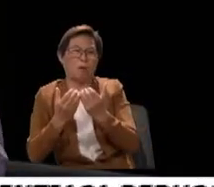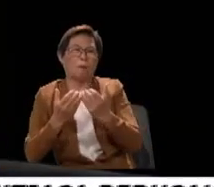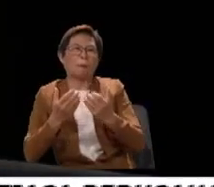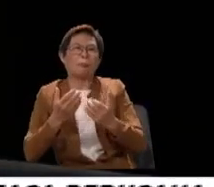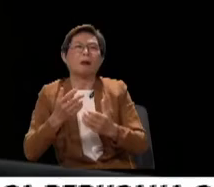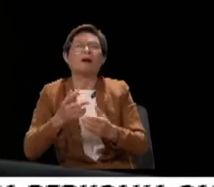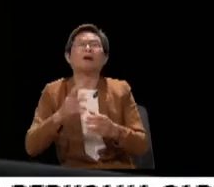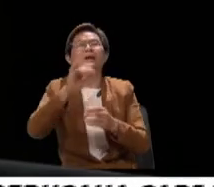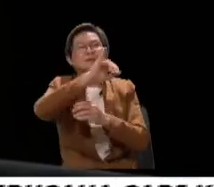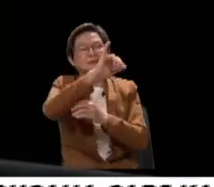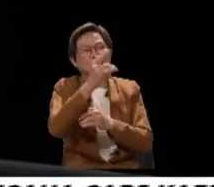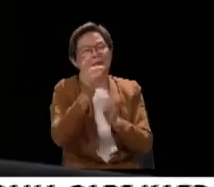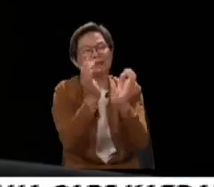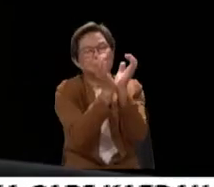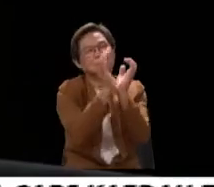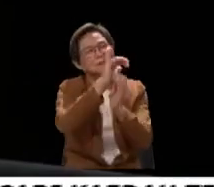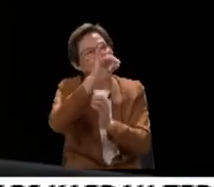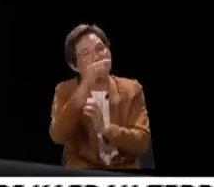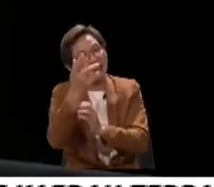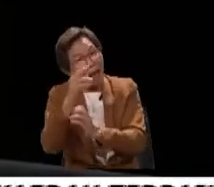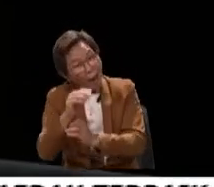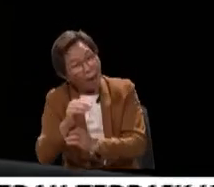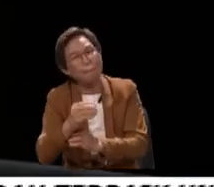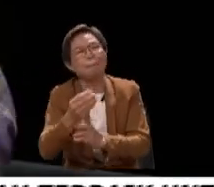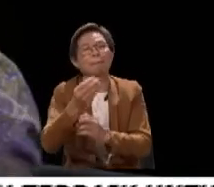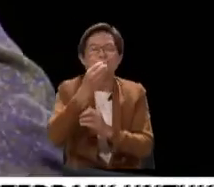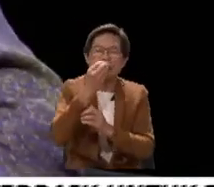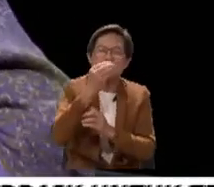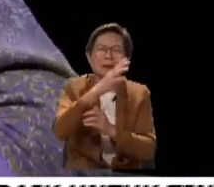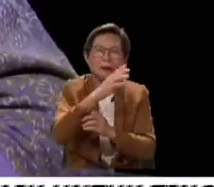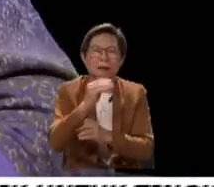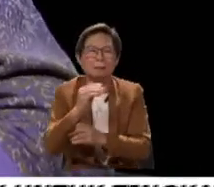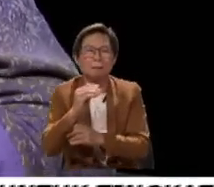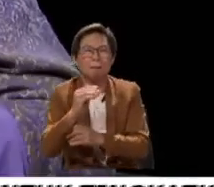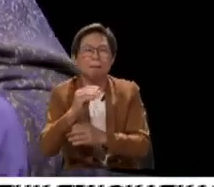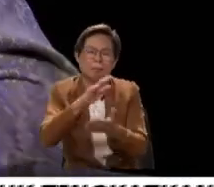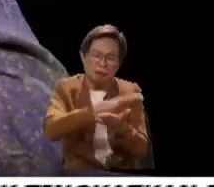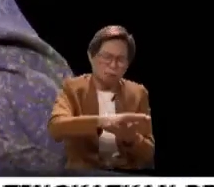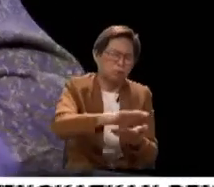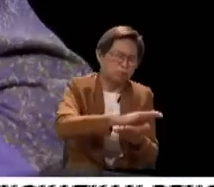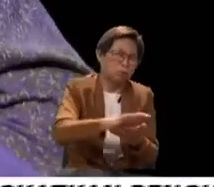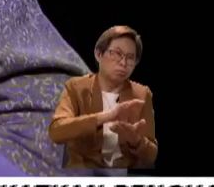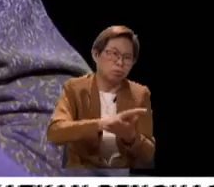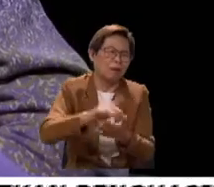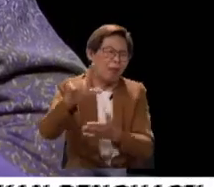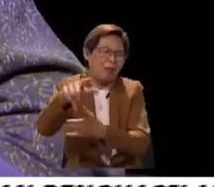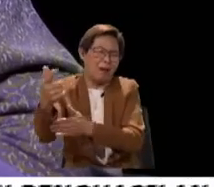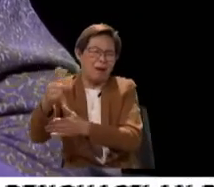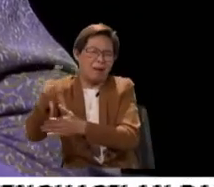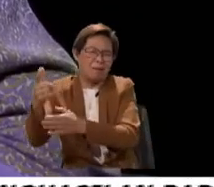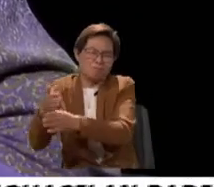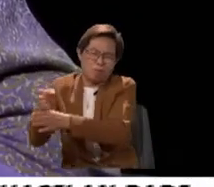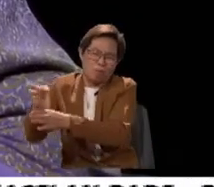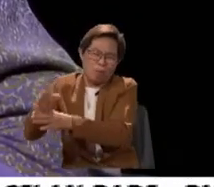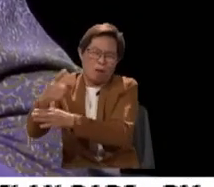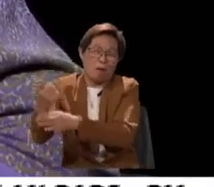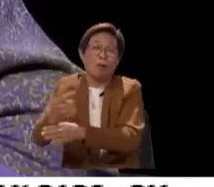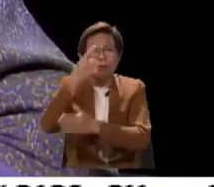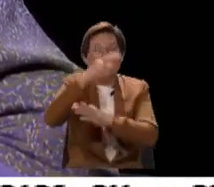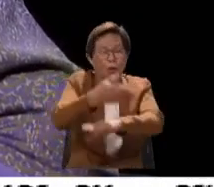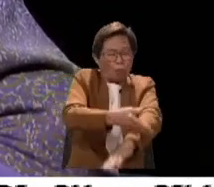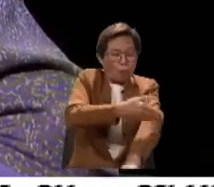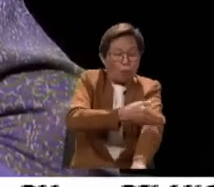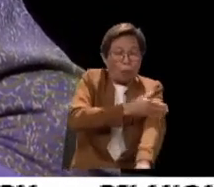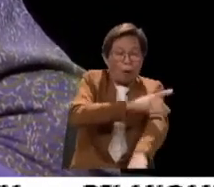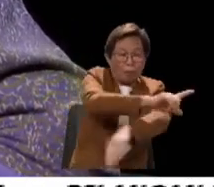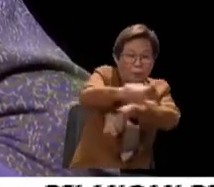Kementerian kebajikan ya kasi bahan makanan dan juga pembersihan itu peringkat lain tapi untuk pemulihan ladang balik